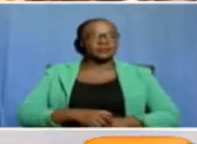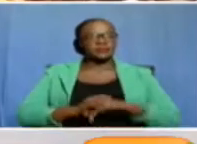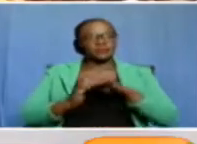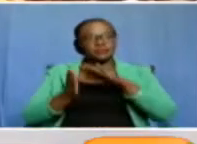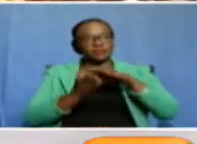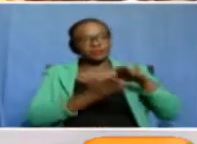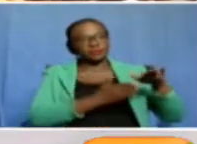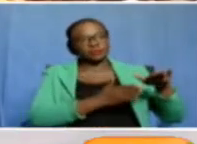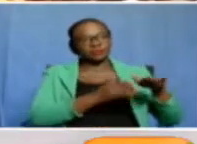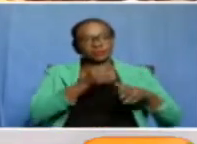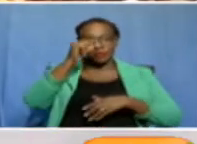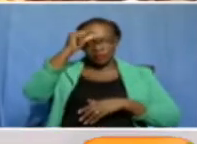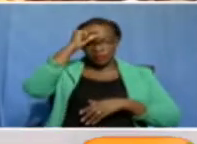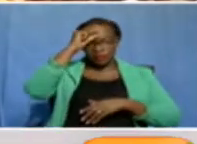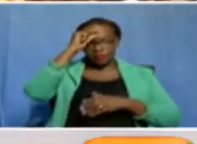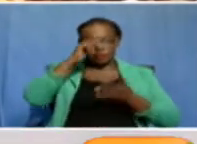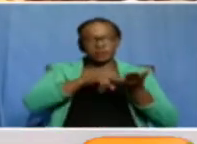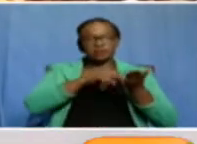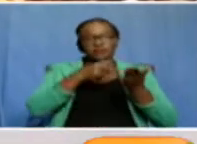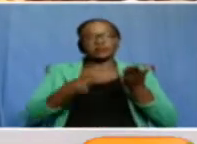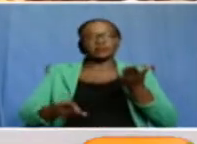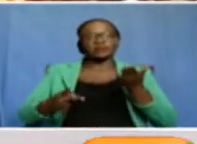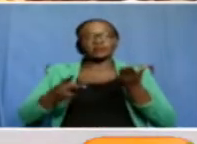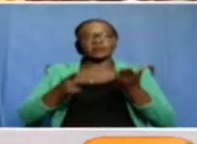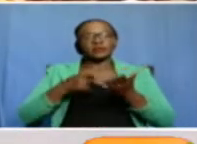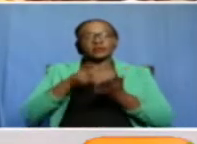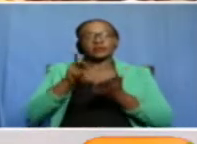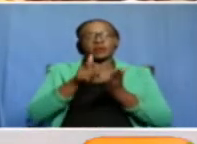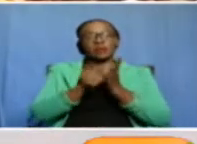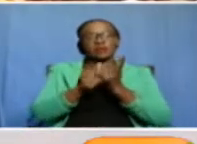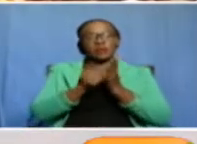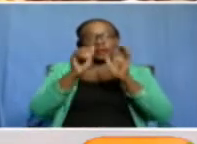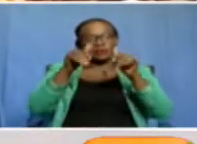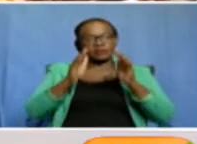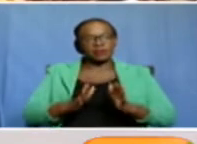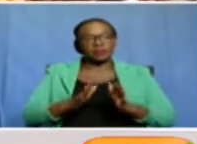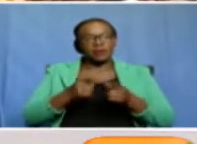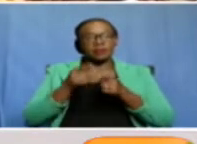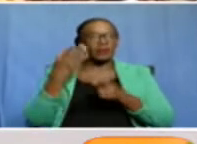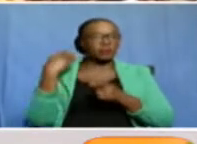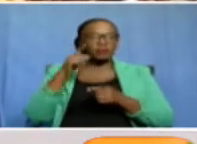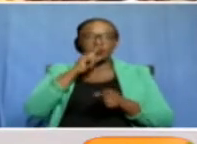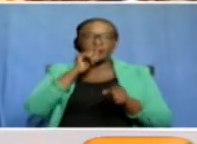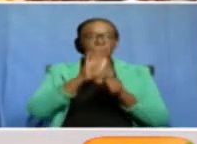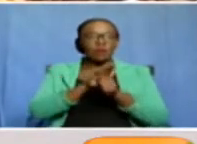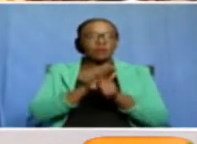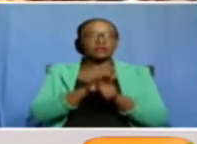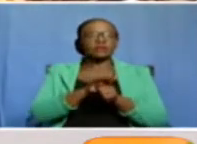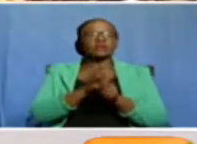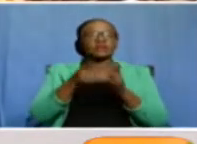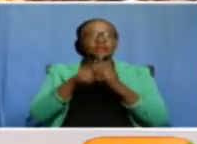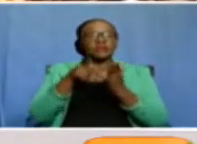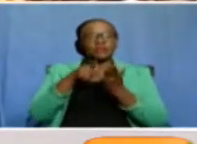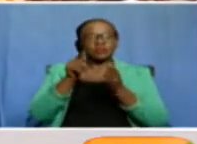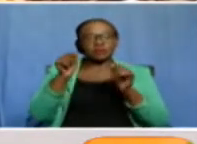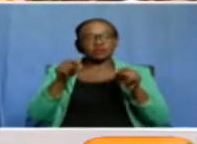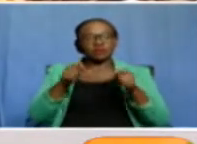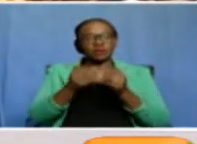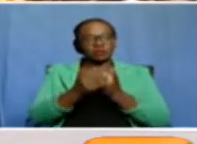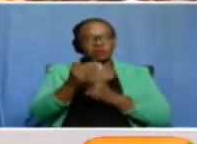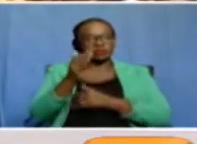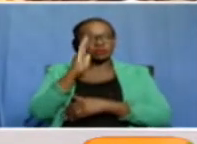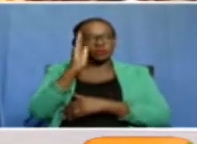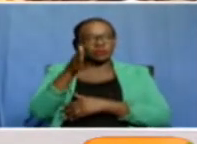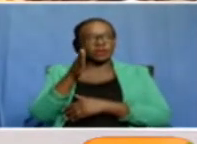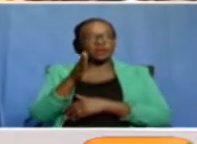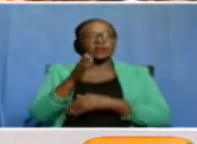Kwingineko, serikali imeshindwa kuwalipa wakulima wa mahindi licha ya ahadi kuwa malipo yataanza kutolewa leo. Wakulima kutoka kaunti